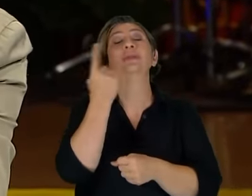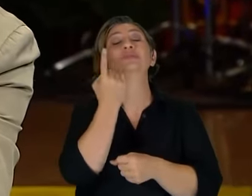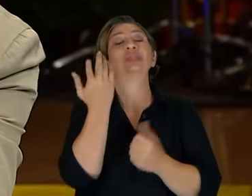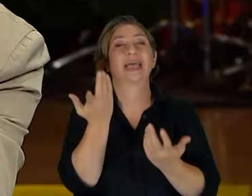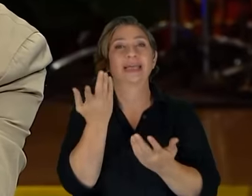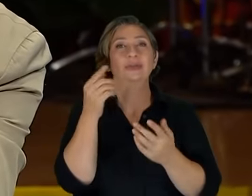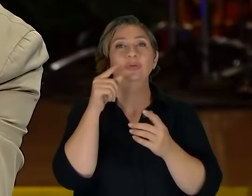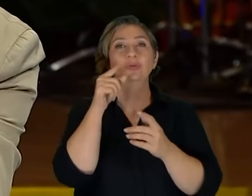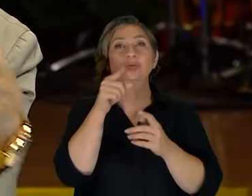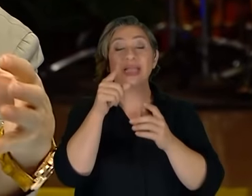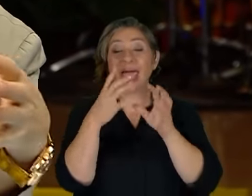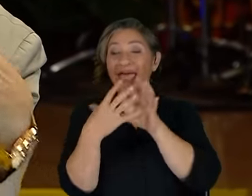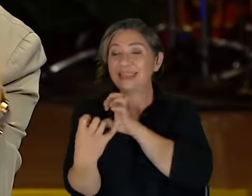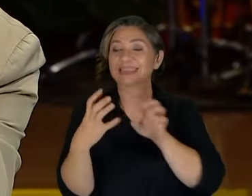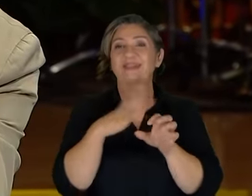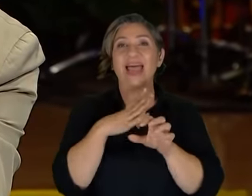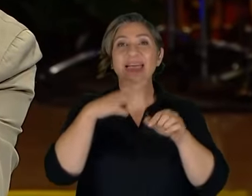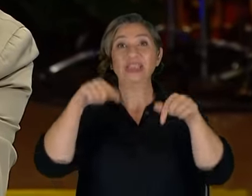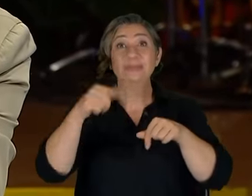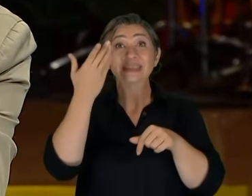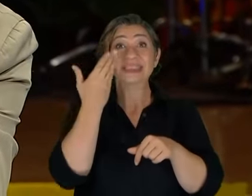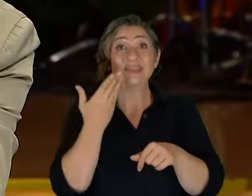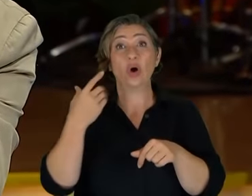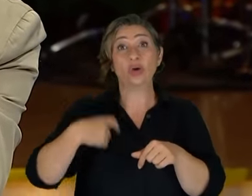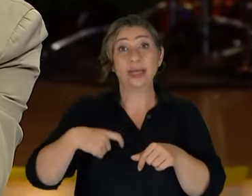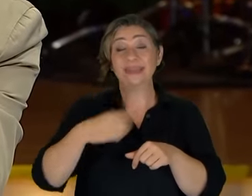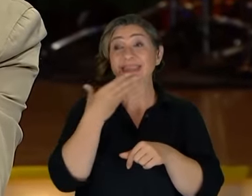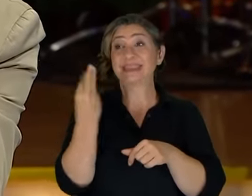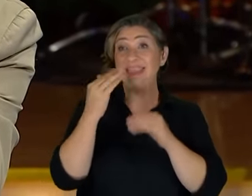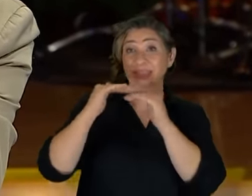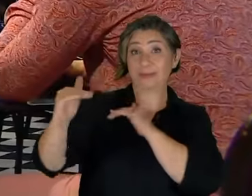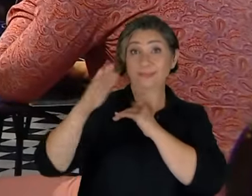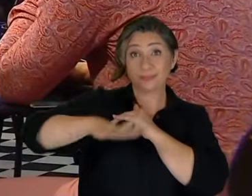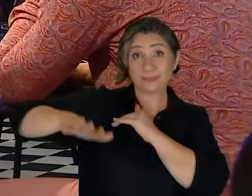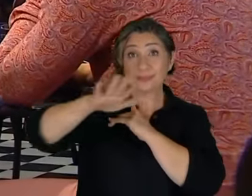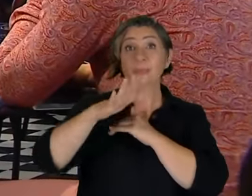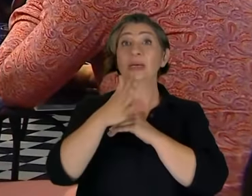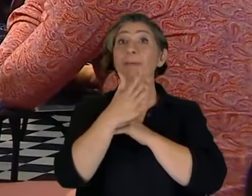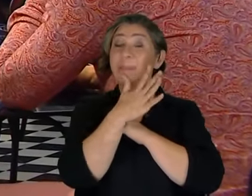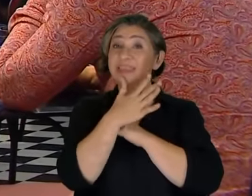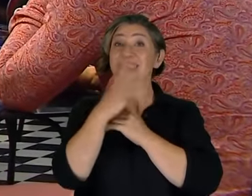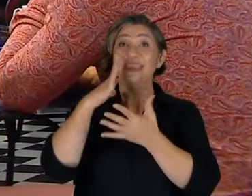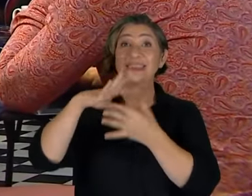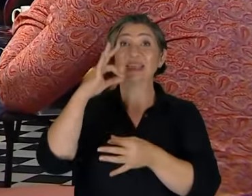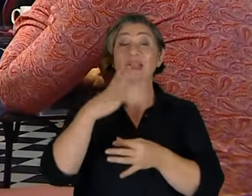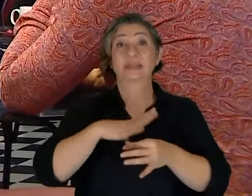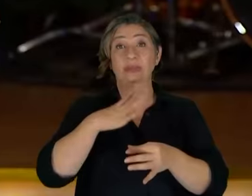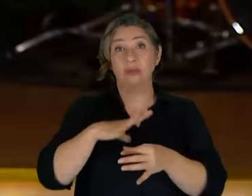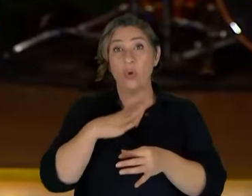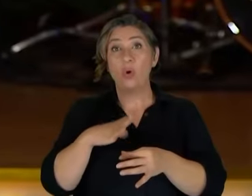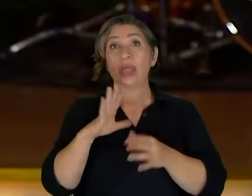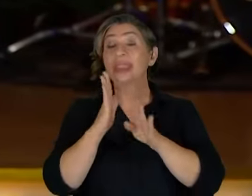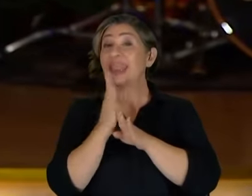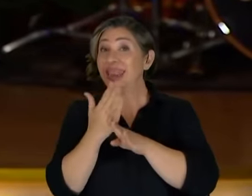ki. Şunun da etkisi var. Şimdiki seyircimiz özellikle genç seyircimiz tabii ki bilinçli insanları talep ediyor.